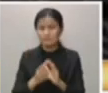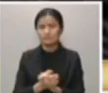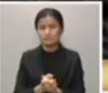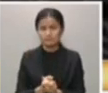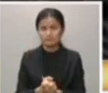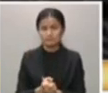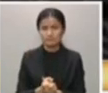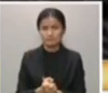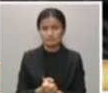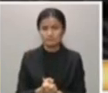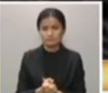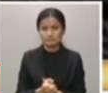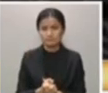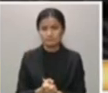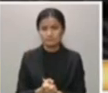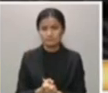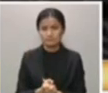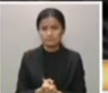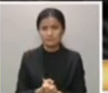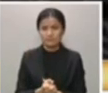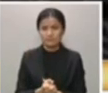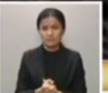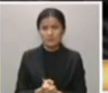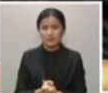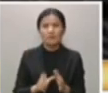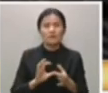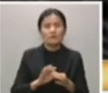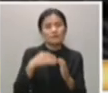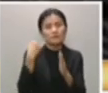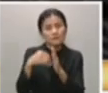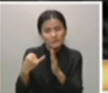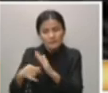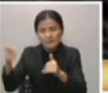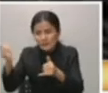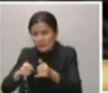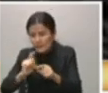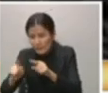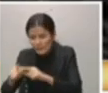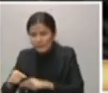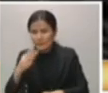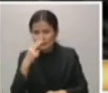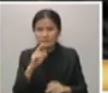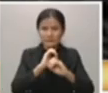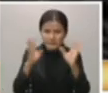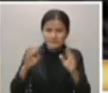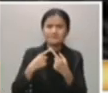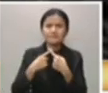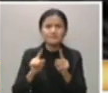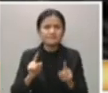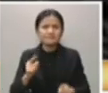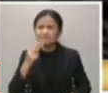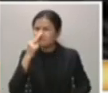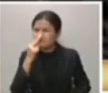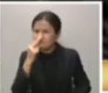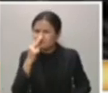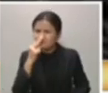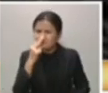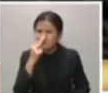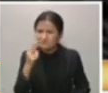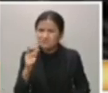นโทษความผิดของผู้มีอำนาจและพวกพ้องอย่างต่อเนื่องพวกท่านกำลังทำเรื่องผิดให้เ